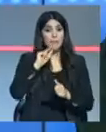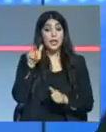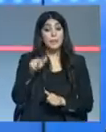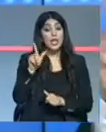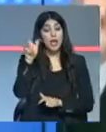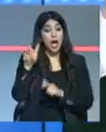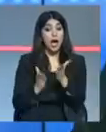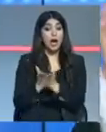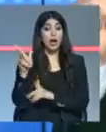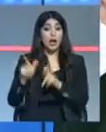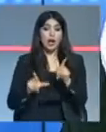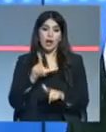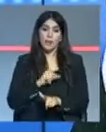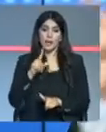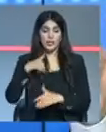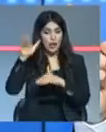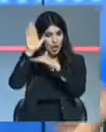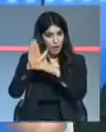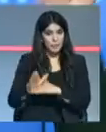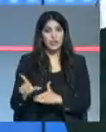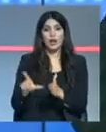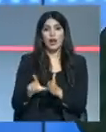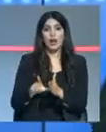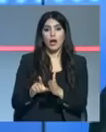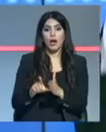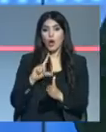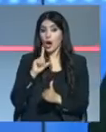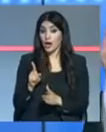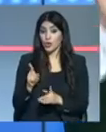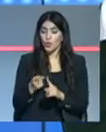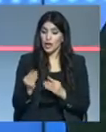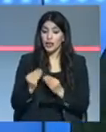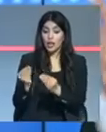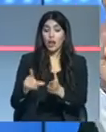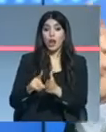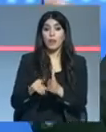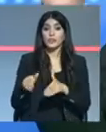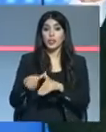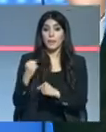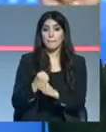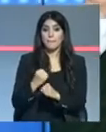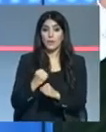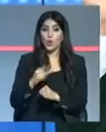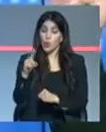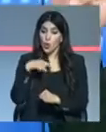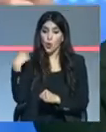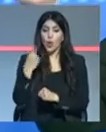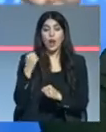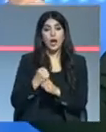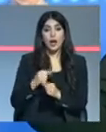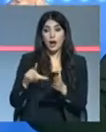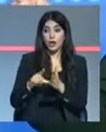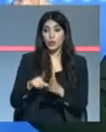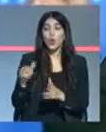الوحدات الامنيه وانها تتمتع بحمايه القانون وهي صخره القانون للقيام بالمهام المتحده وكانت كل مهامها قانوني